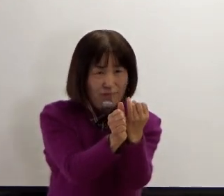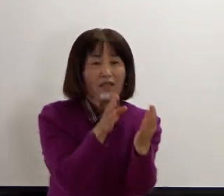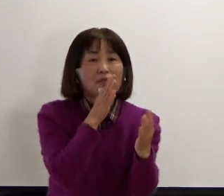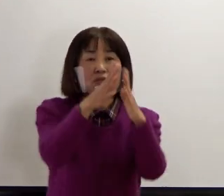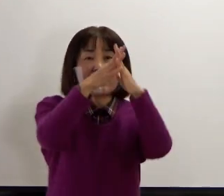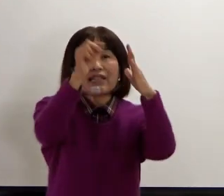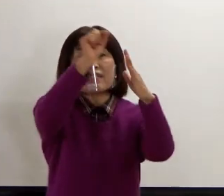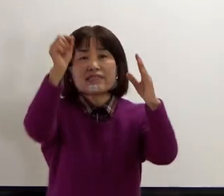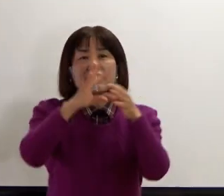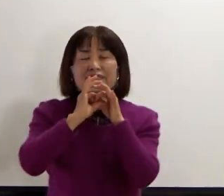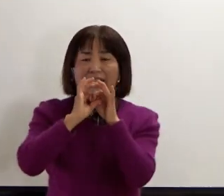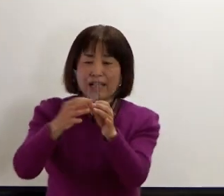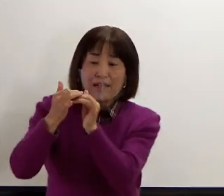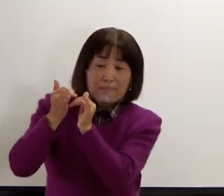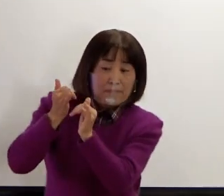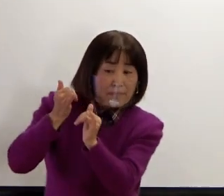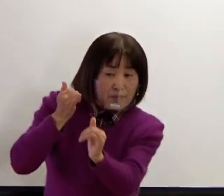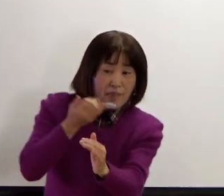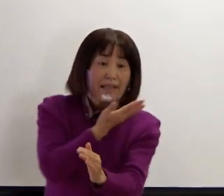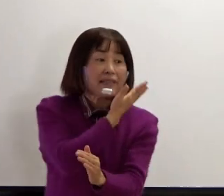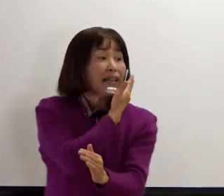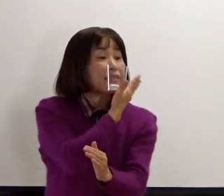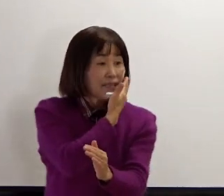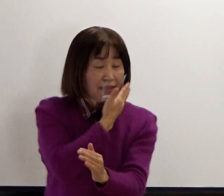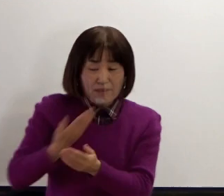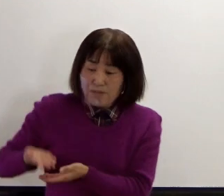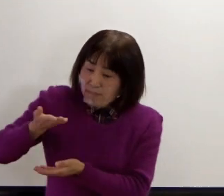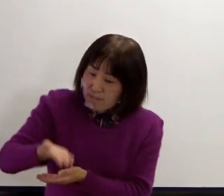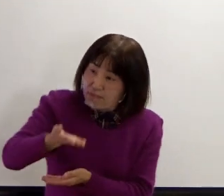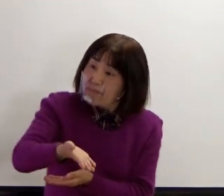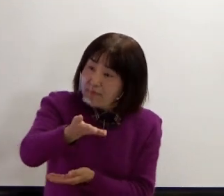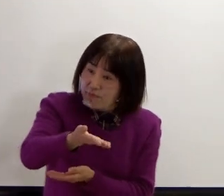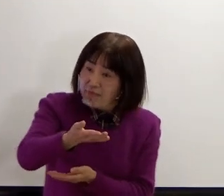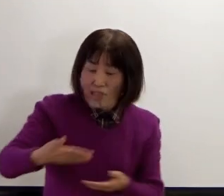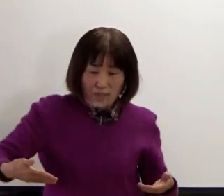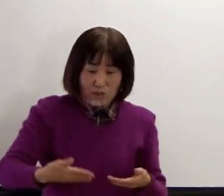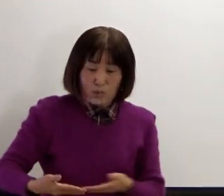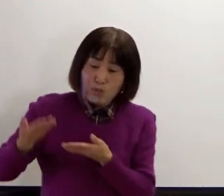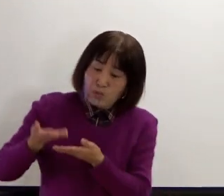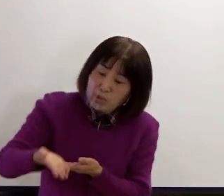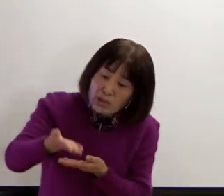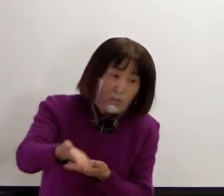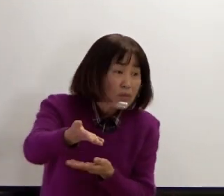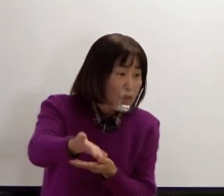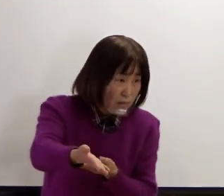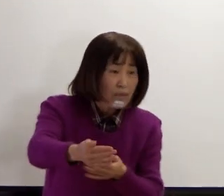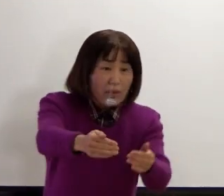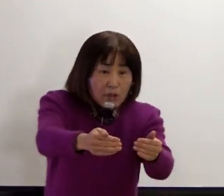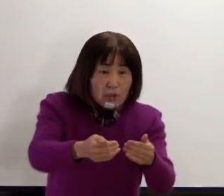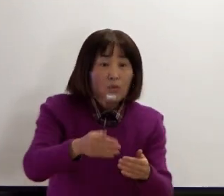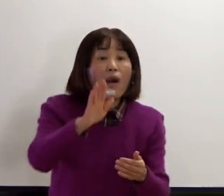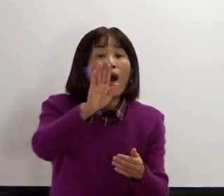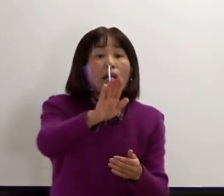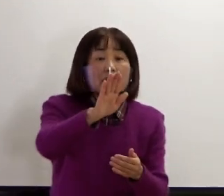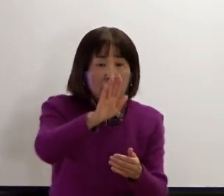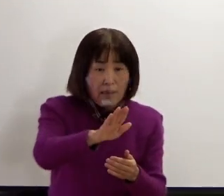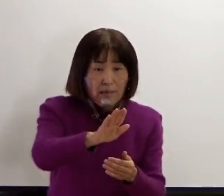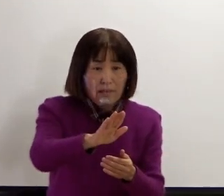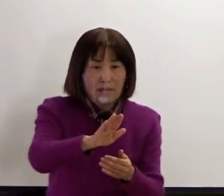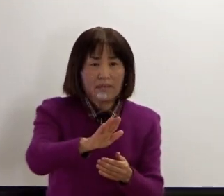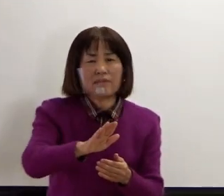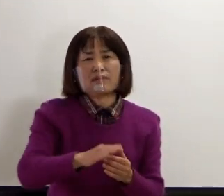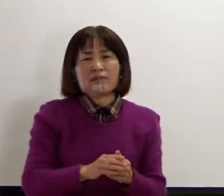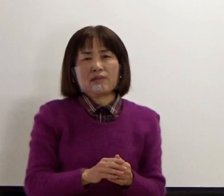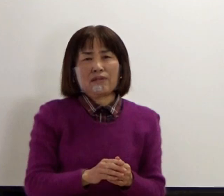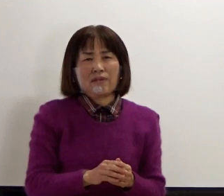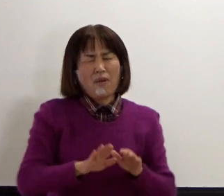祭司ですから当然この家を守らなければなりません。その血筋を絶やしてはいけないわけですね。